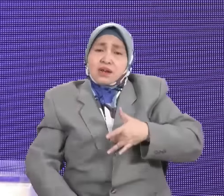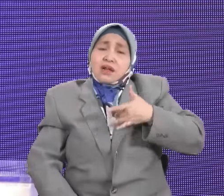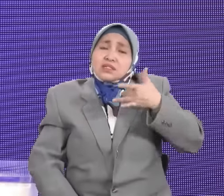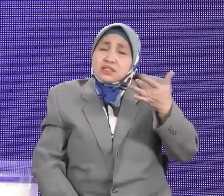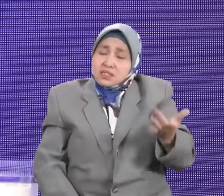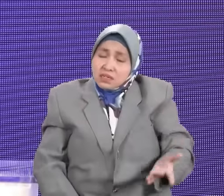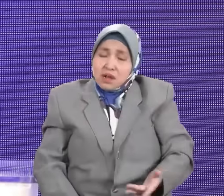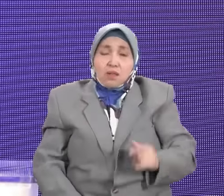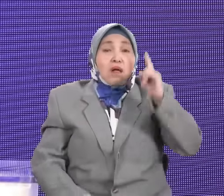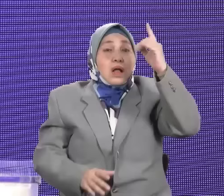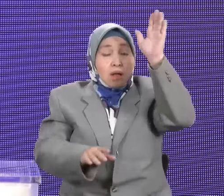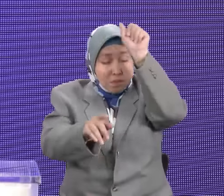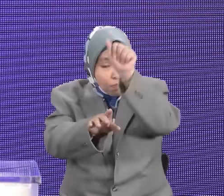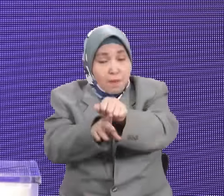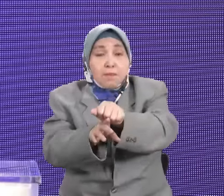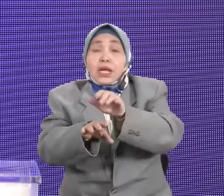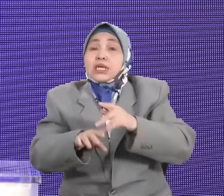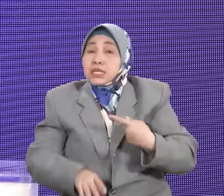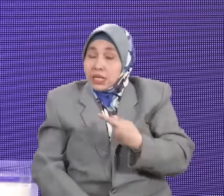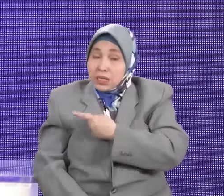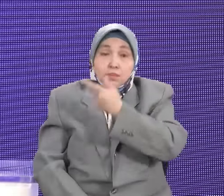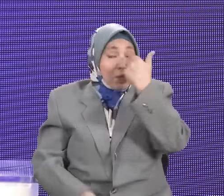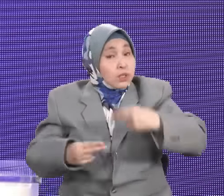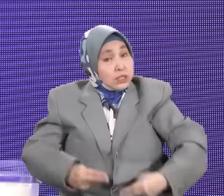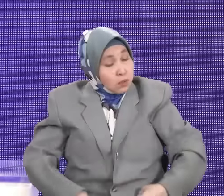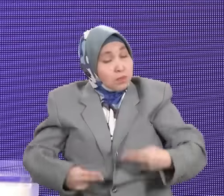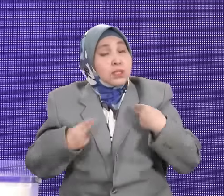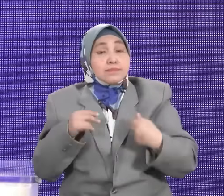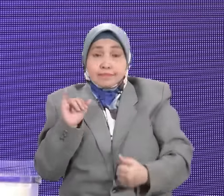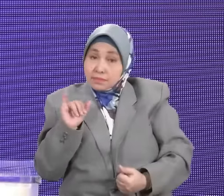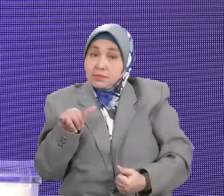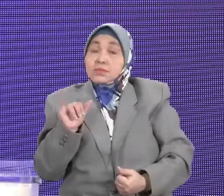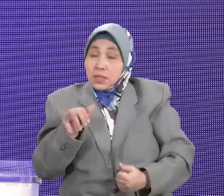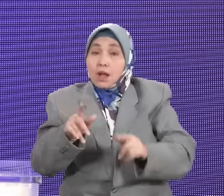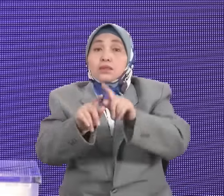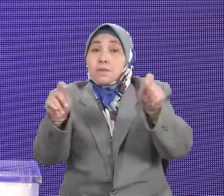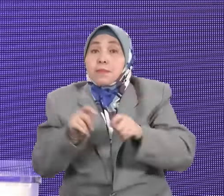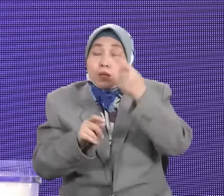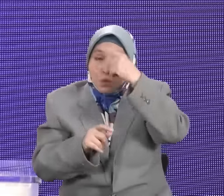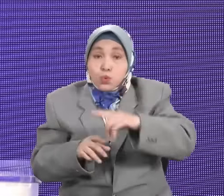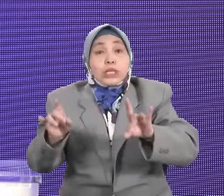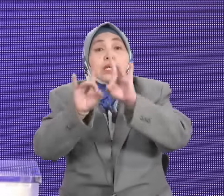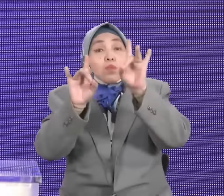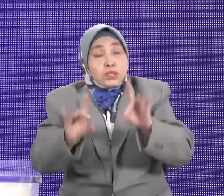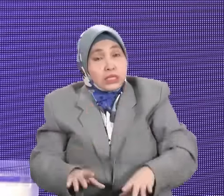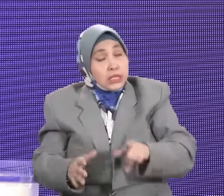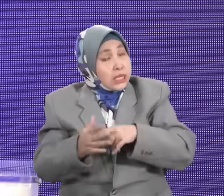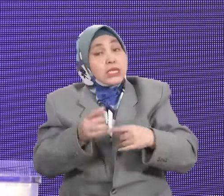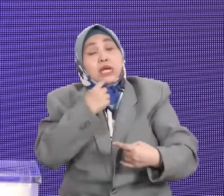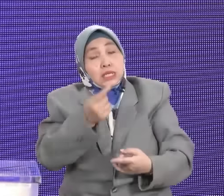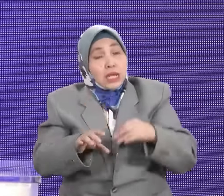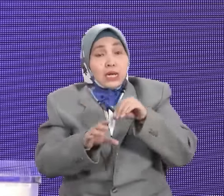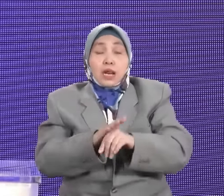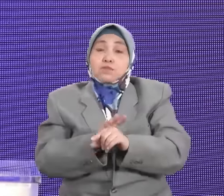ya Allah akan timbulkan pada kita karena hidup ini memanglah tempat untuk diuji ya Ini juga dinyatakan dalam surah